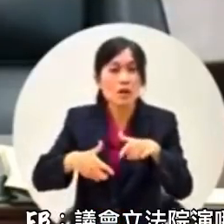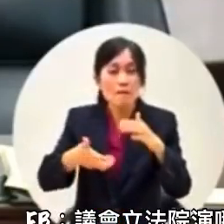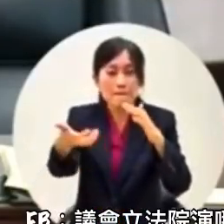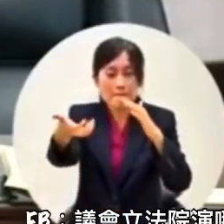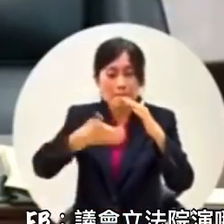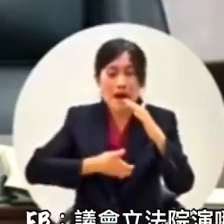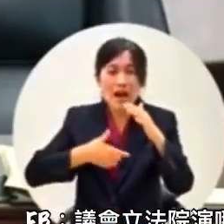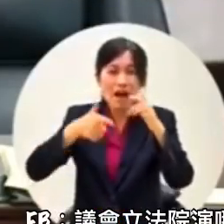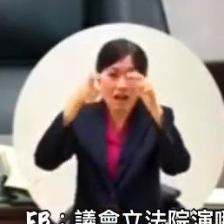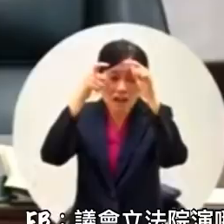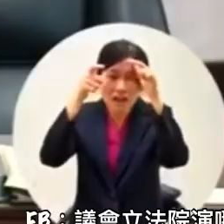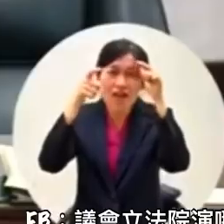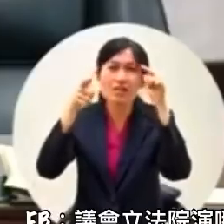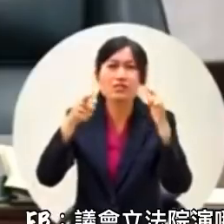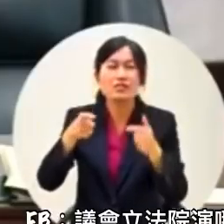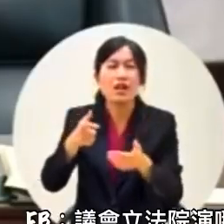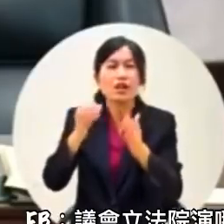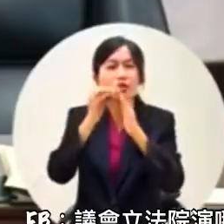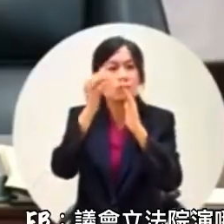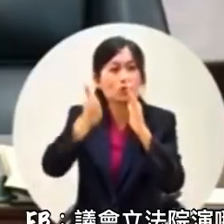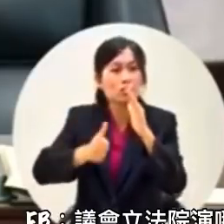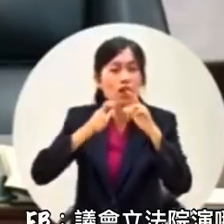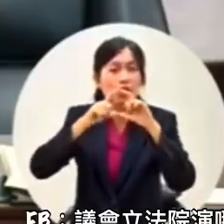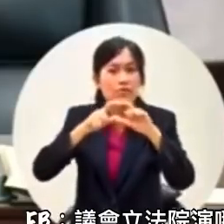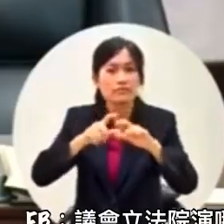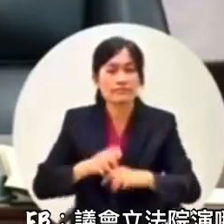局长，请答复。